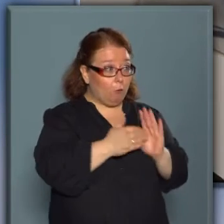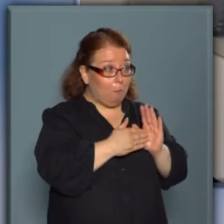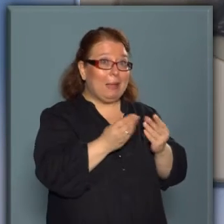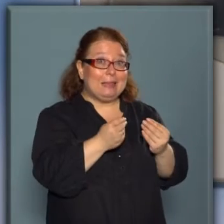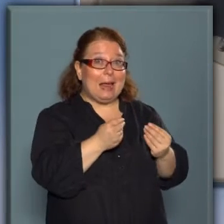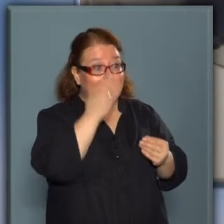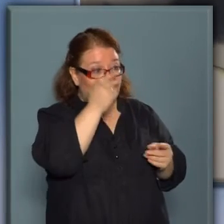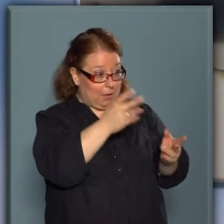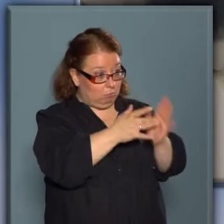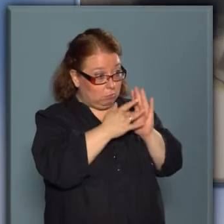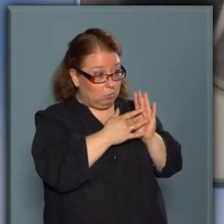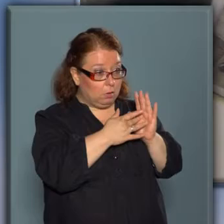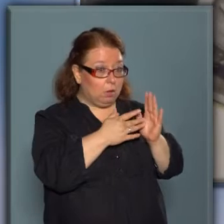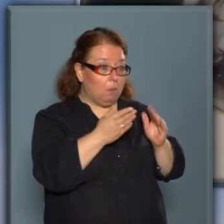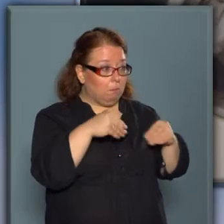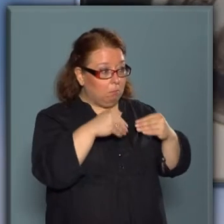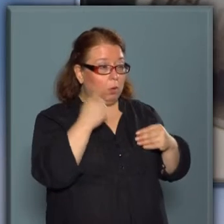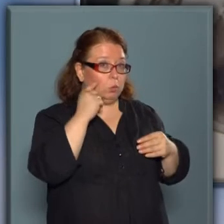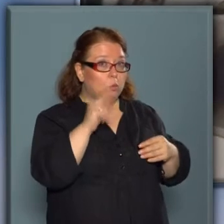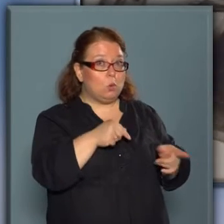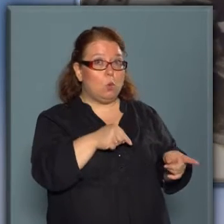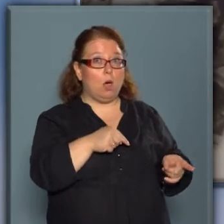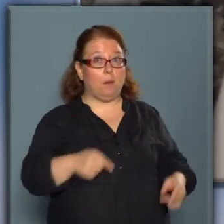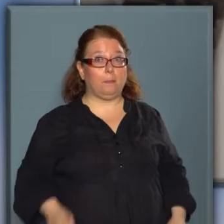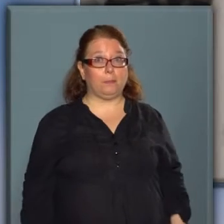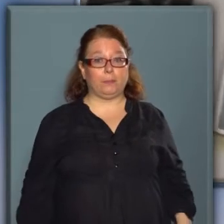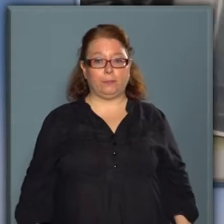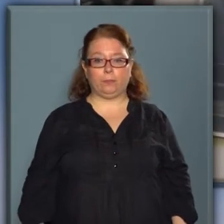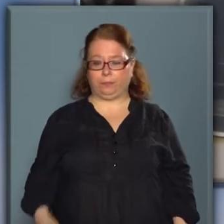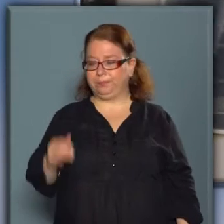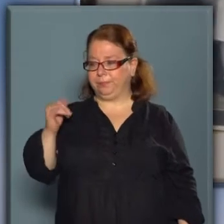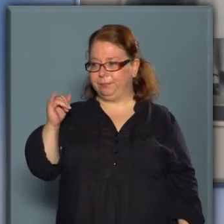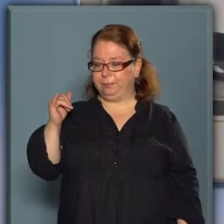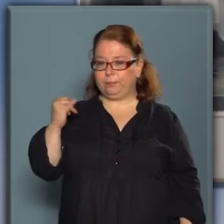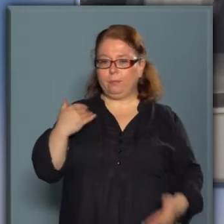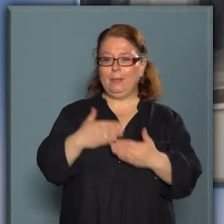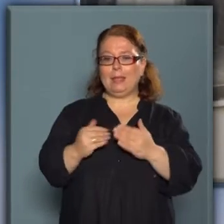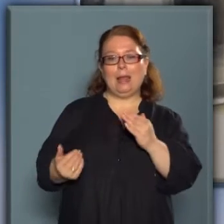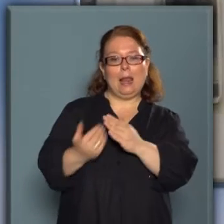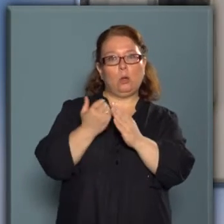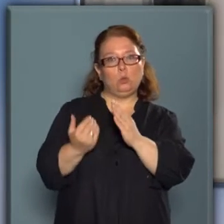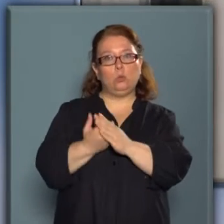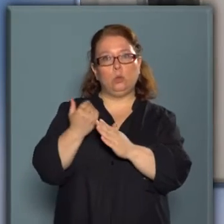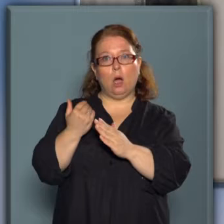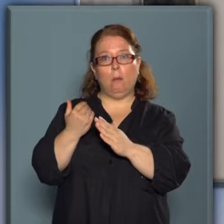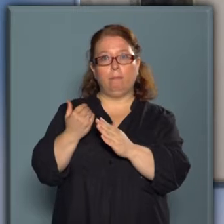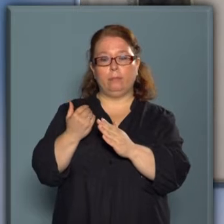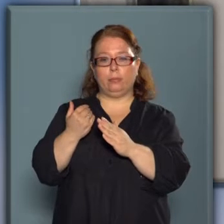olyan tárgyi emlék, amit elhozott nekünk, és valamit tudunk róla mondani? Van. Ezek a legújabb